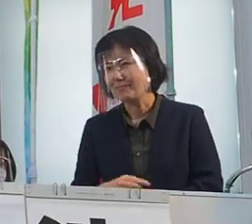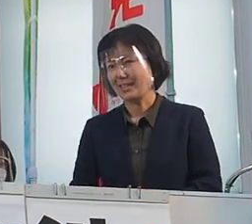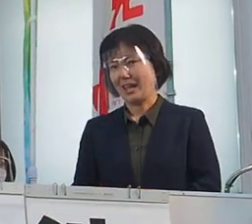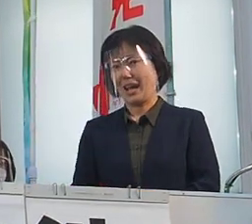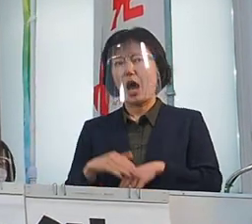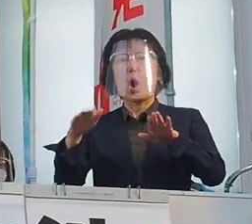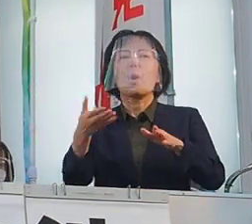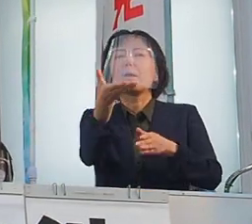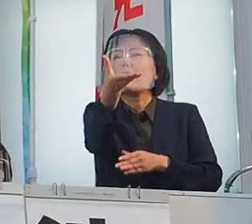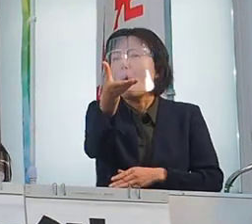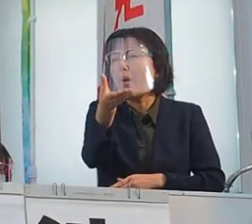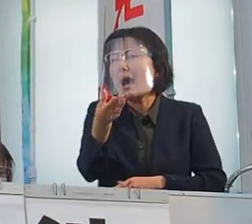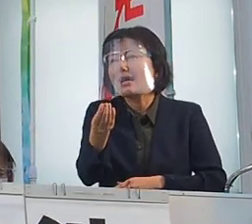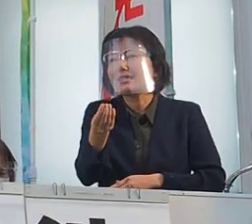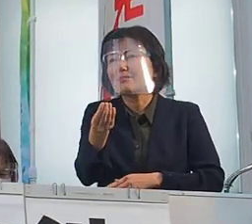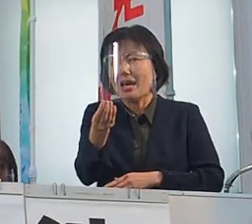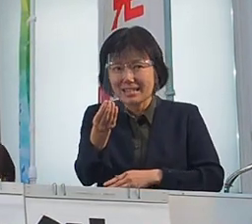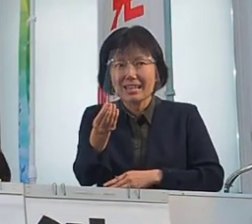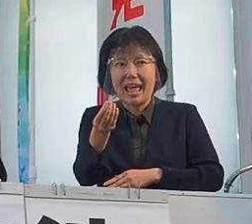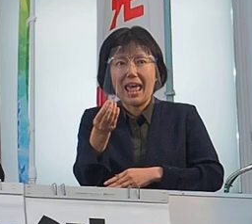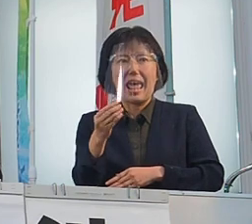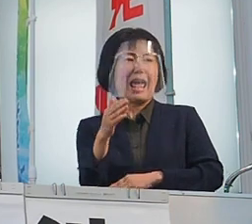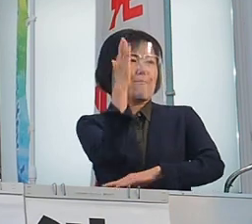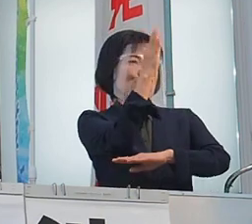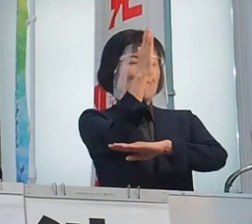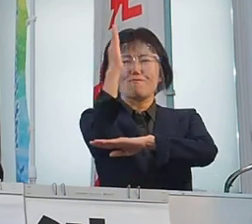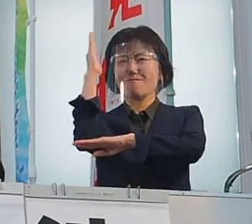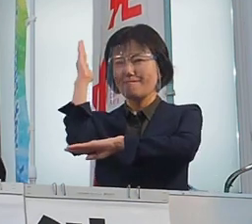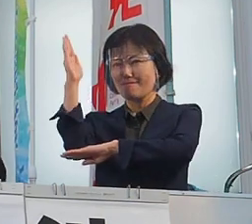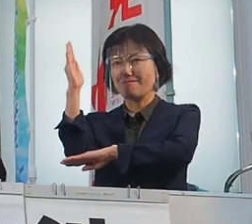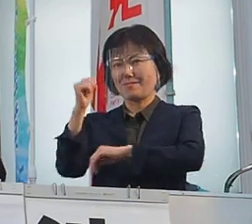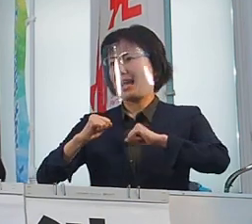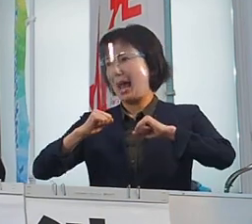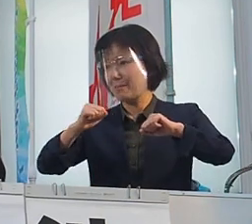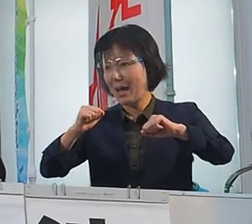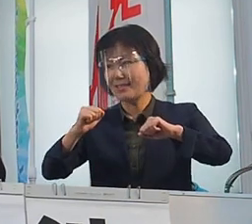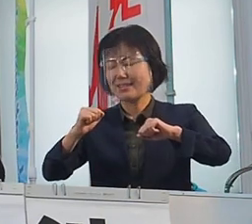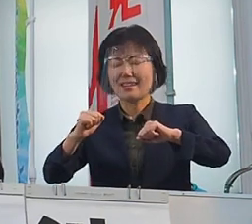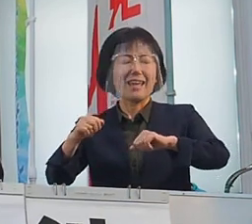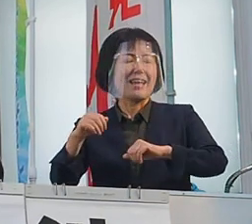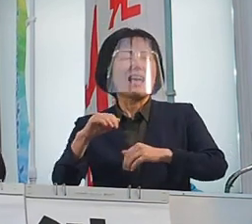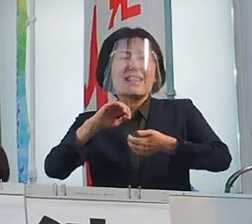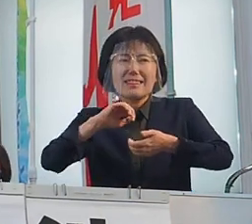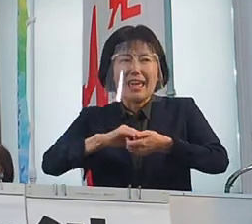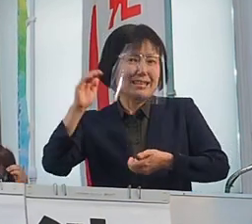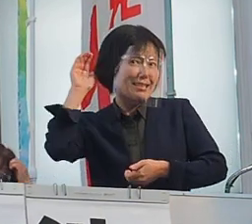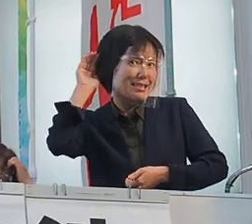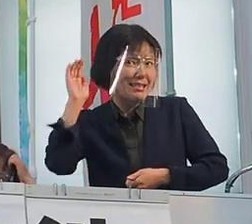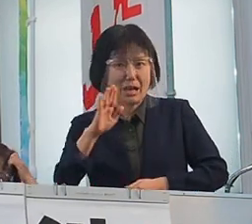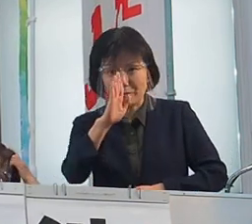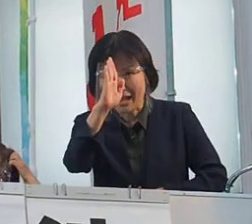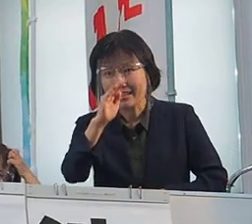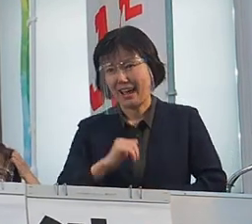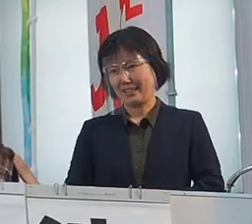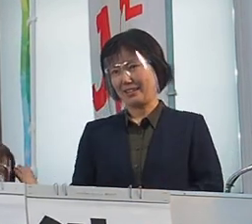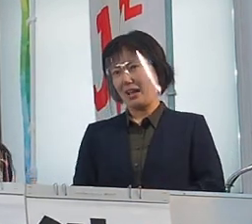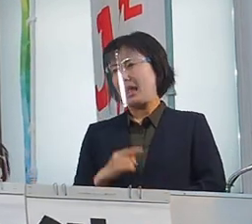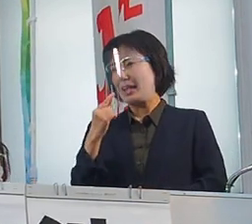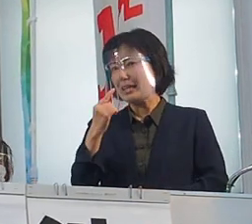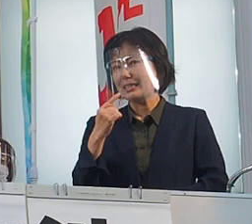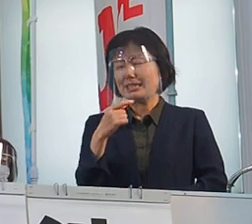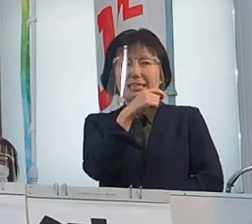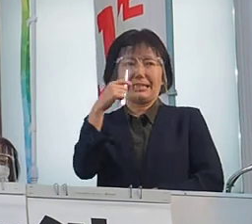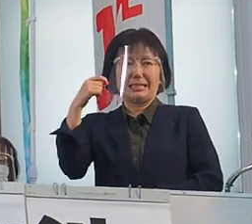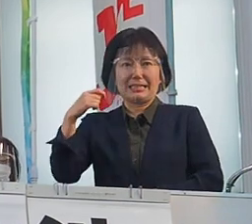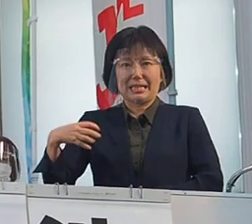街頭演説会行わせていただきます。政策をぜひお聞きください。私は本日司